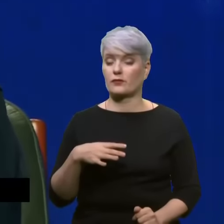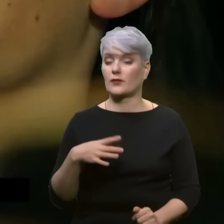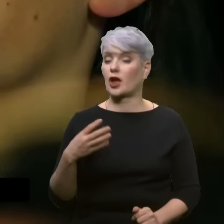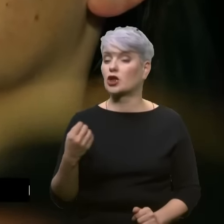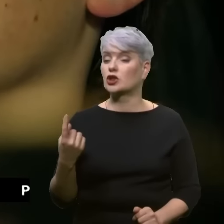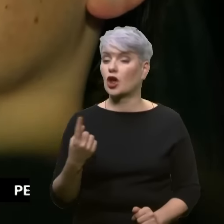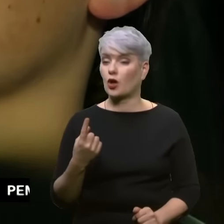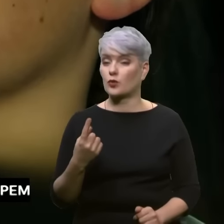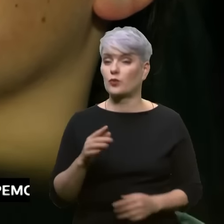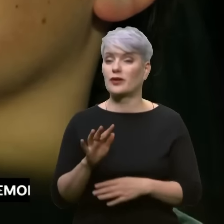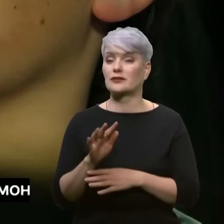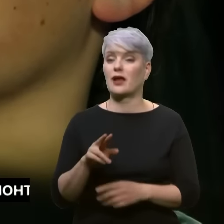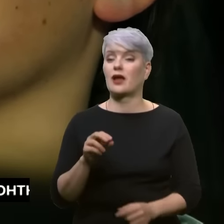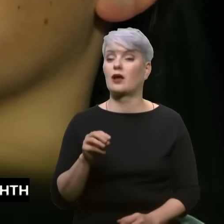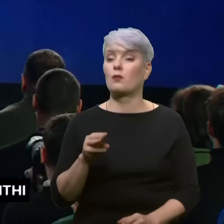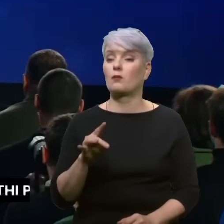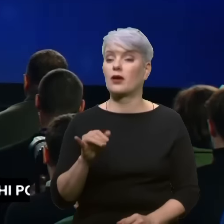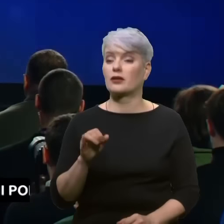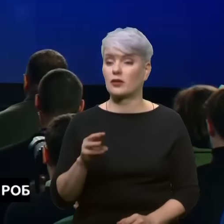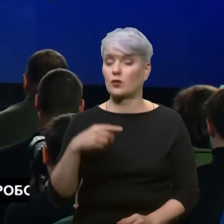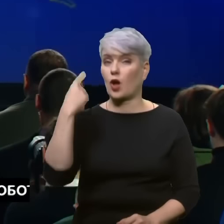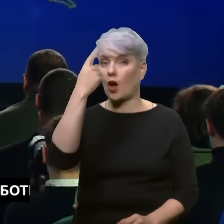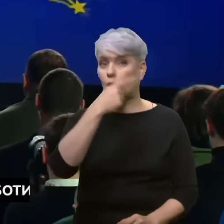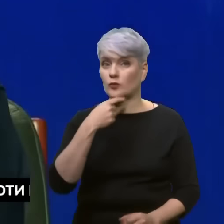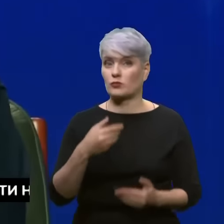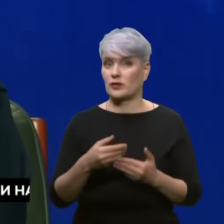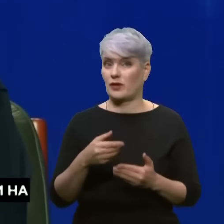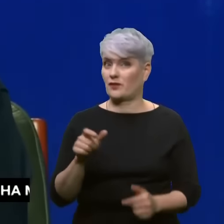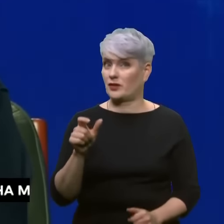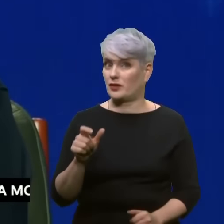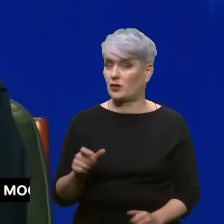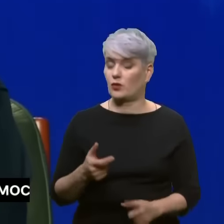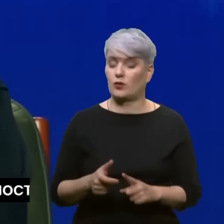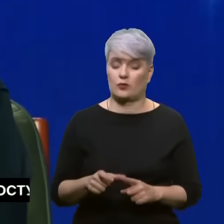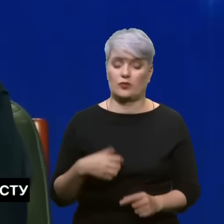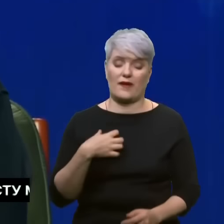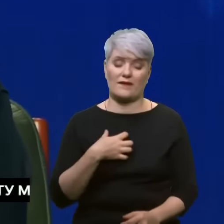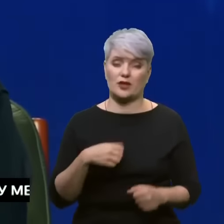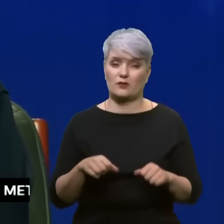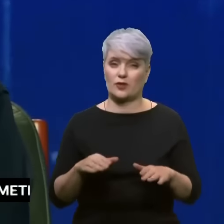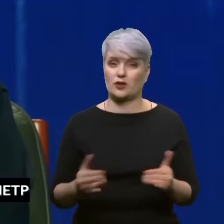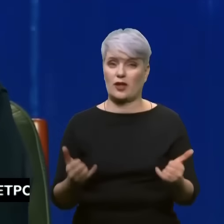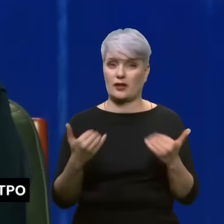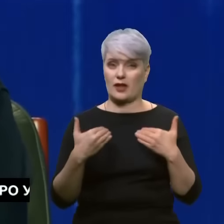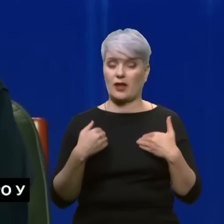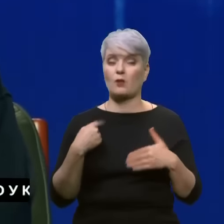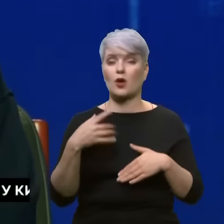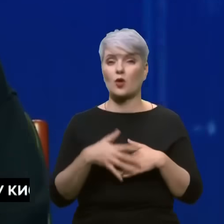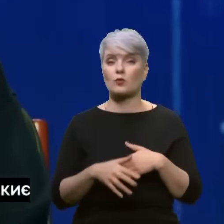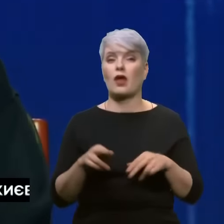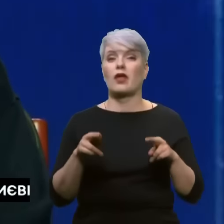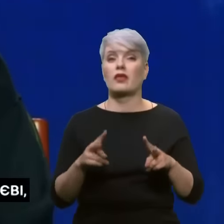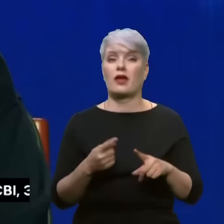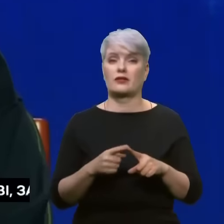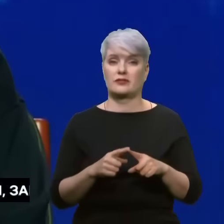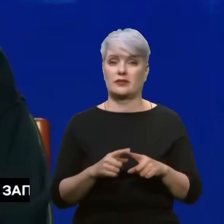ще одну систему Patriot особисто від нього. І це дуже важливе рішення для нас. Ми розуміємо, як це допоможе, ми розуміємо,